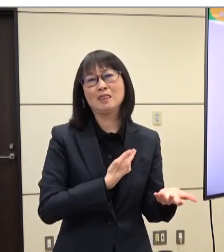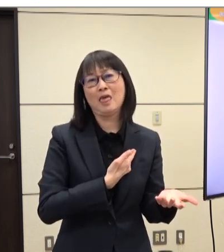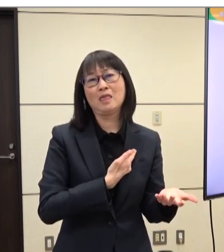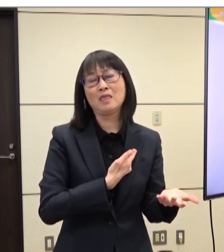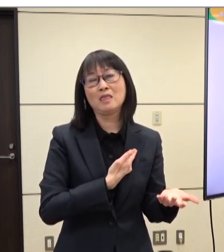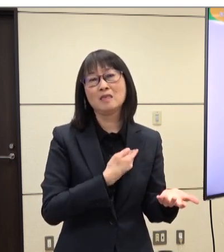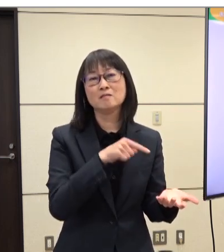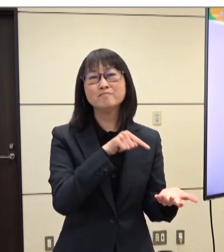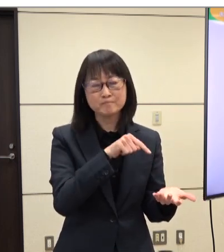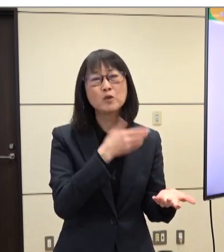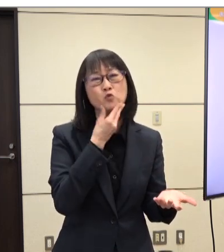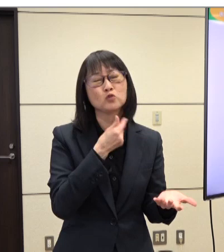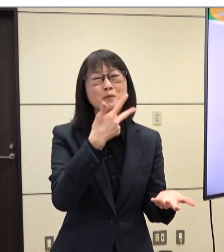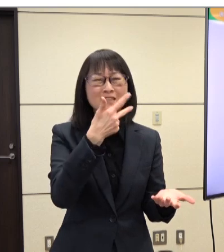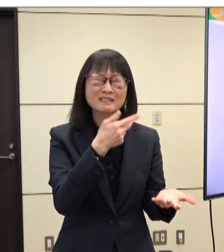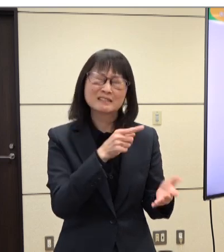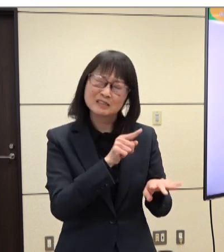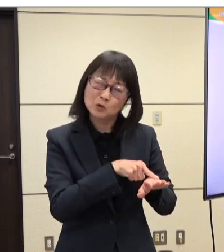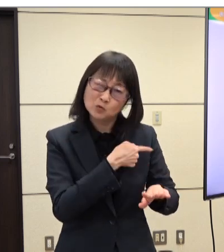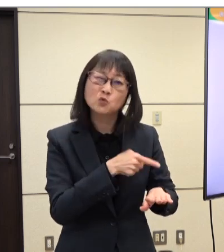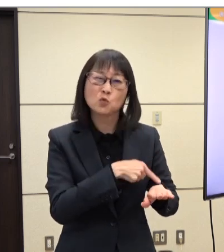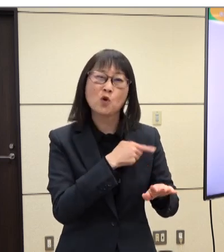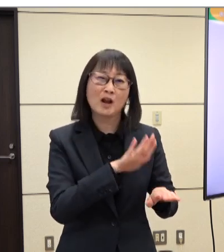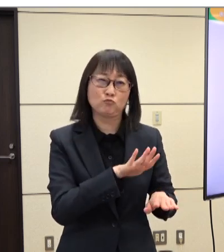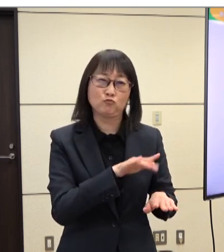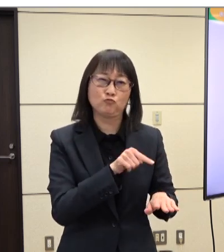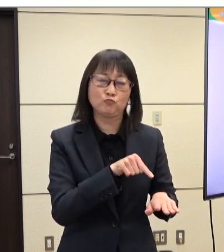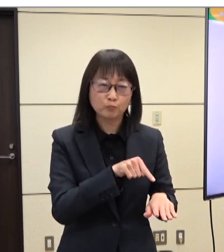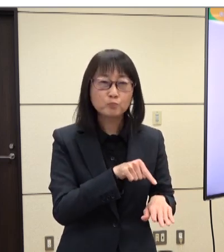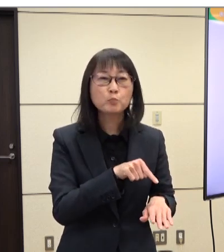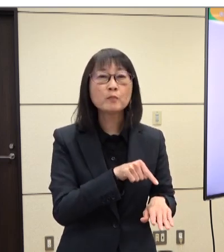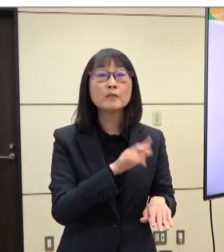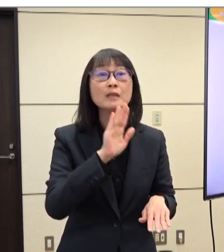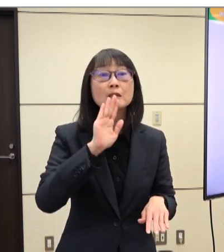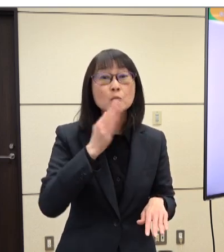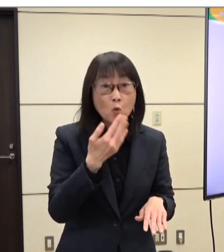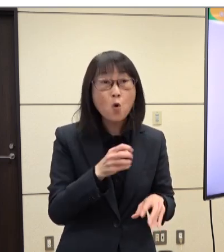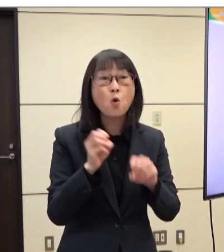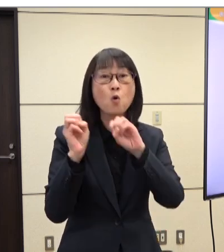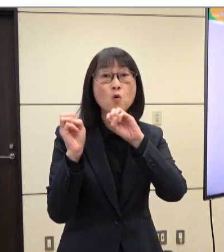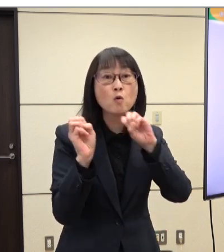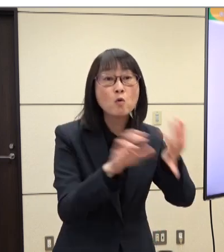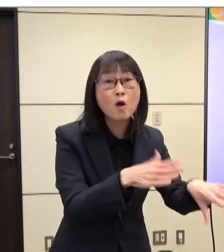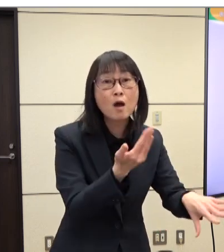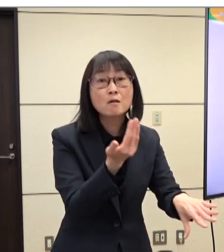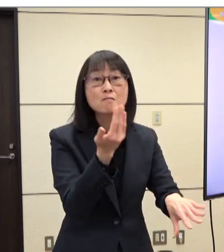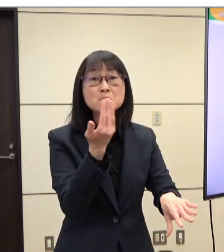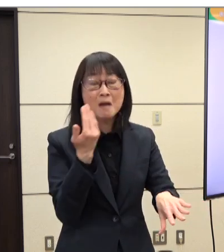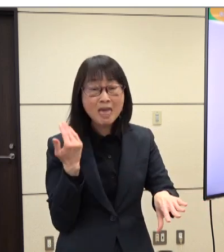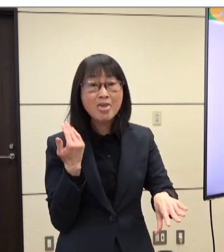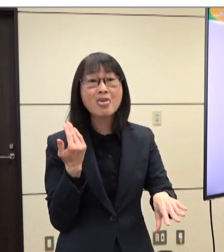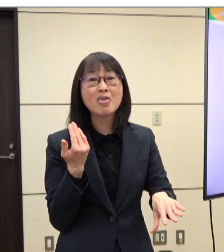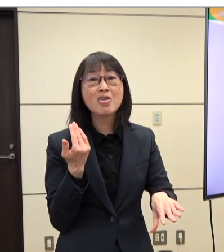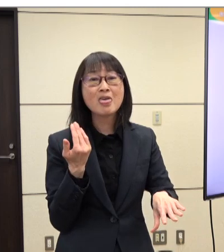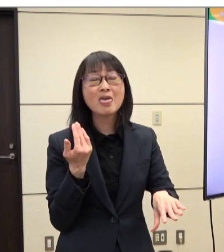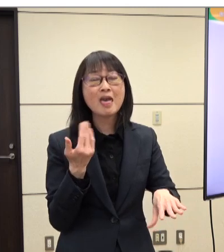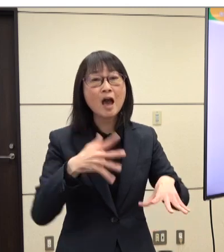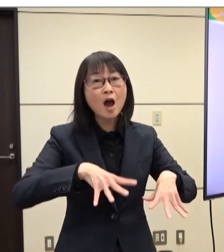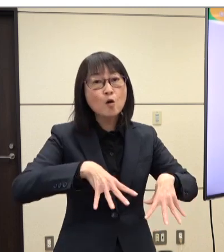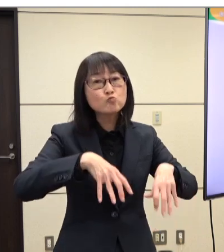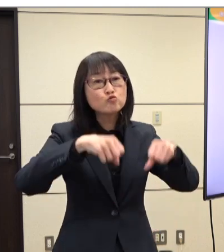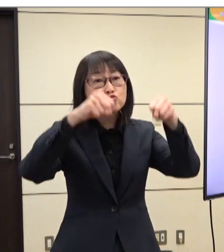えば出る際にも乾かして出していただければ、それでかなり減量にはつながります。これはいわゆ